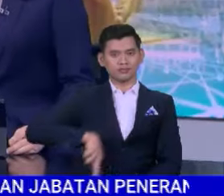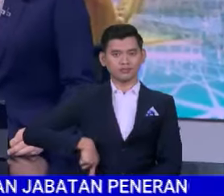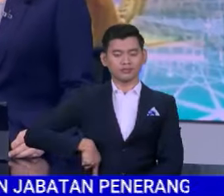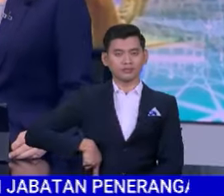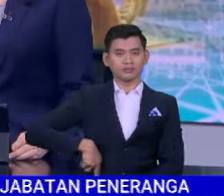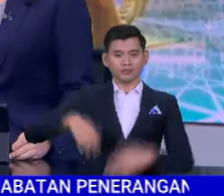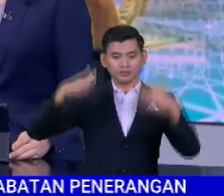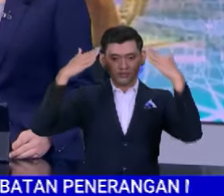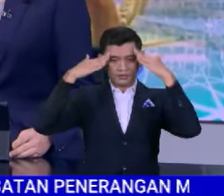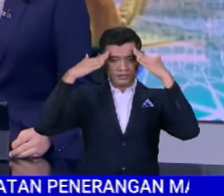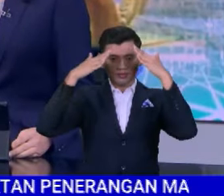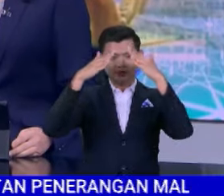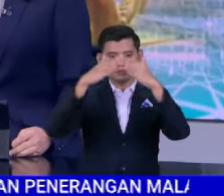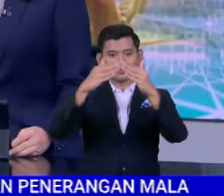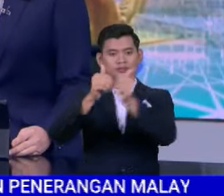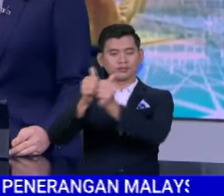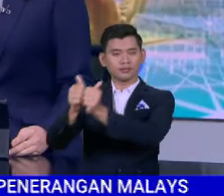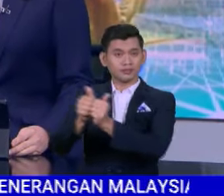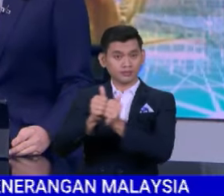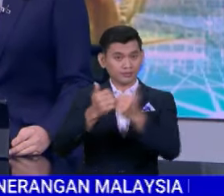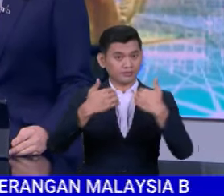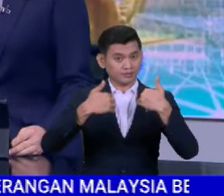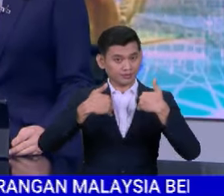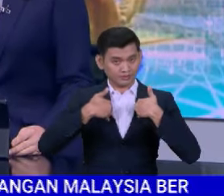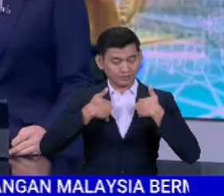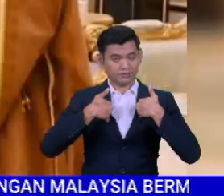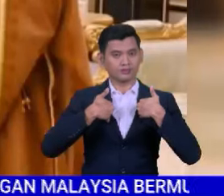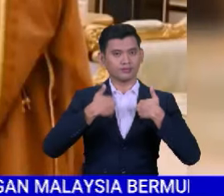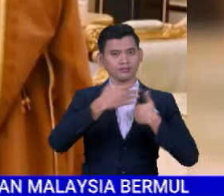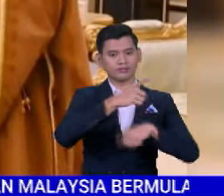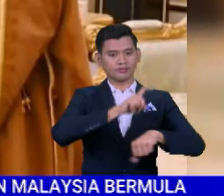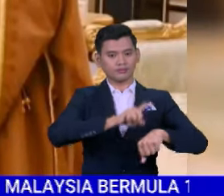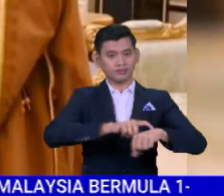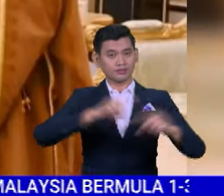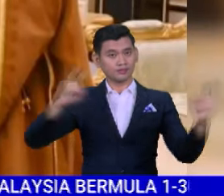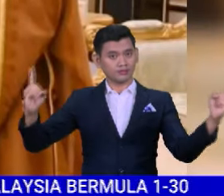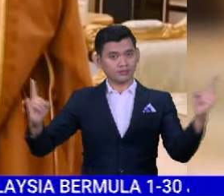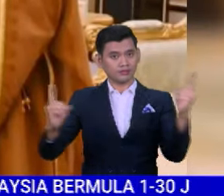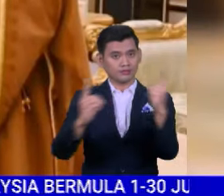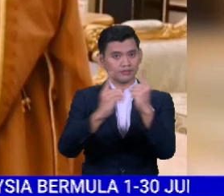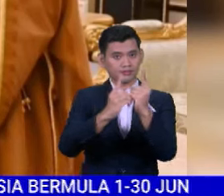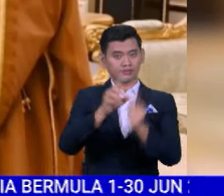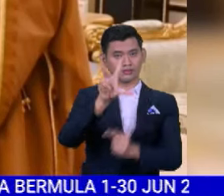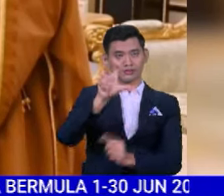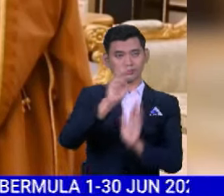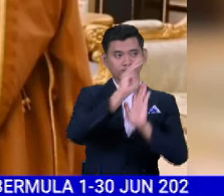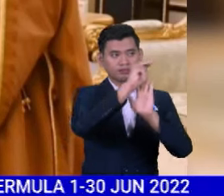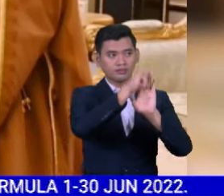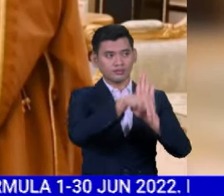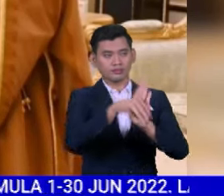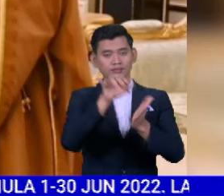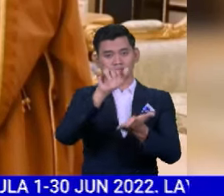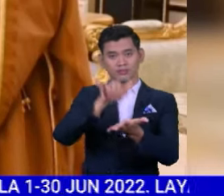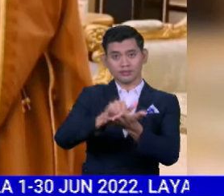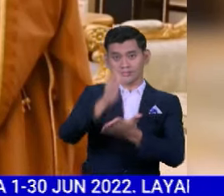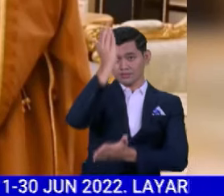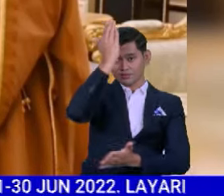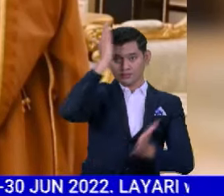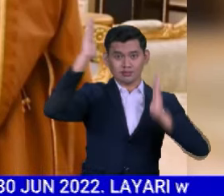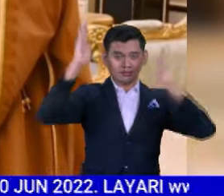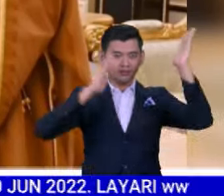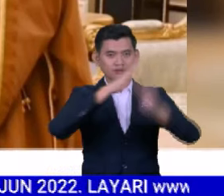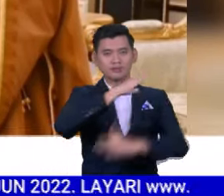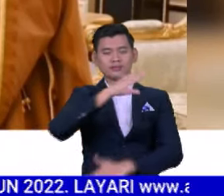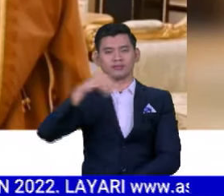Shah Ibni Al-Sultan Abdullah. Dalam sesi mengadap yang berlangsung selama 30 minit itu, Yang di-Pertuan Agong dan